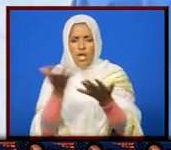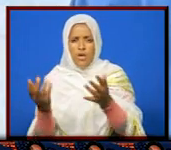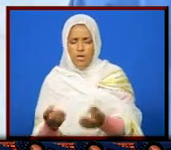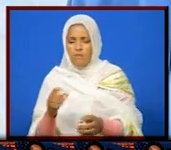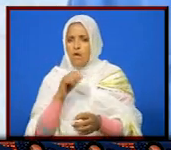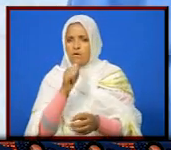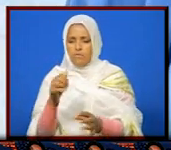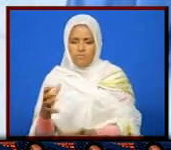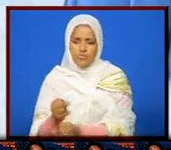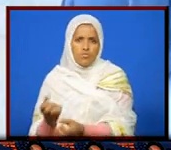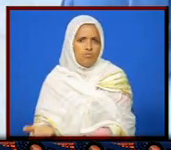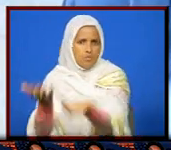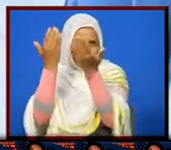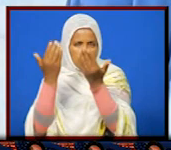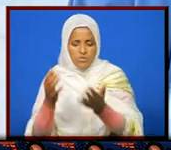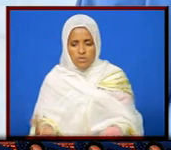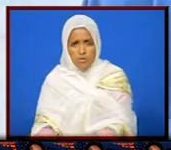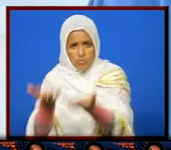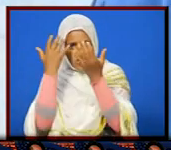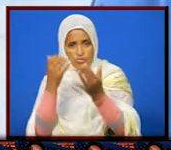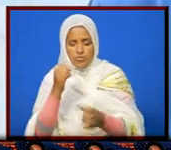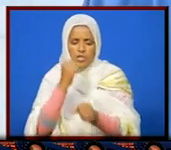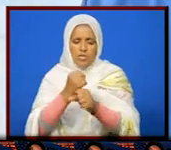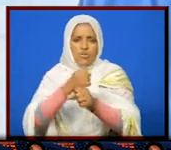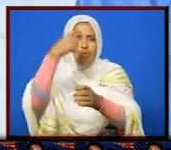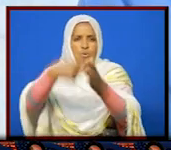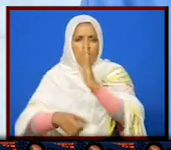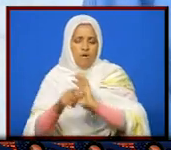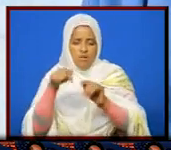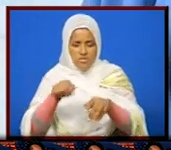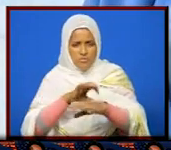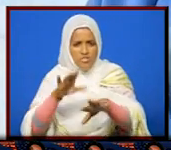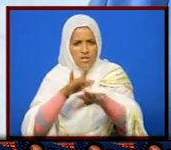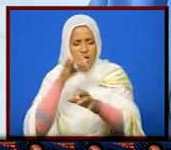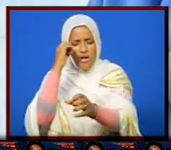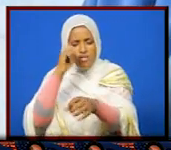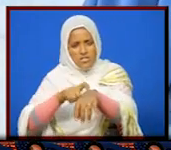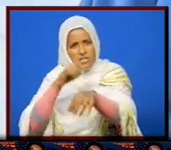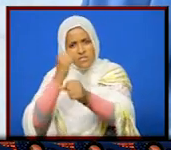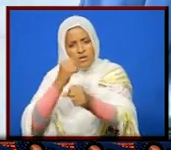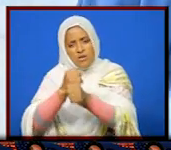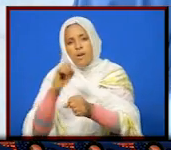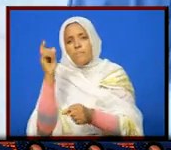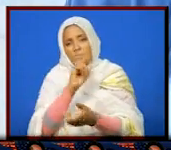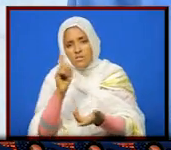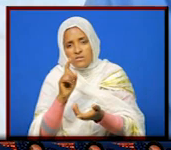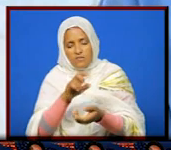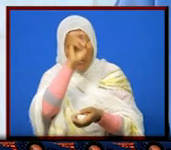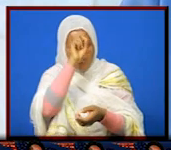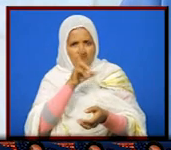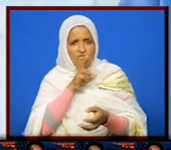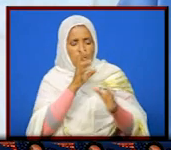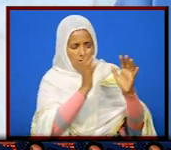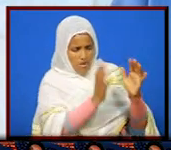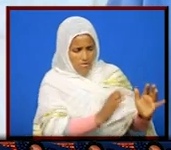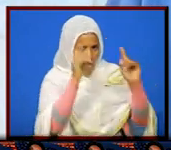የነበራቸውን ብዙ ነገር ይዘው አይደለም የሚነሱት። የሚነሱ የስራ ዋጋ በዚህ ምድር እያሉ የሰሩትን ለብሰው ይነሳሉ። ፍየሎች በአንድ